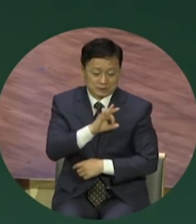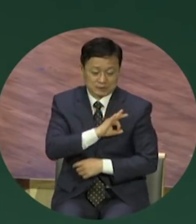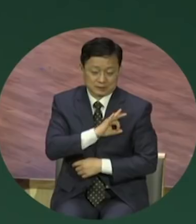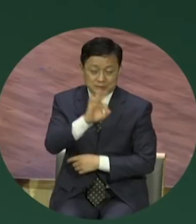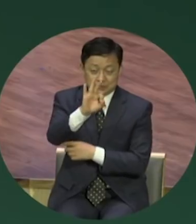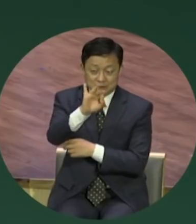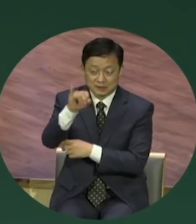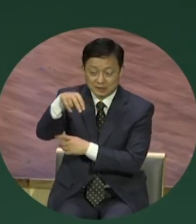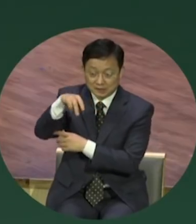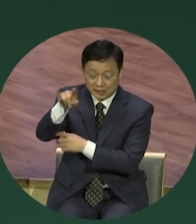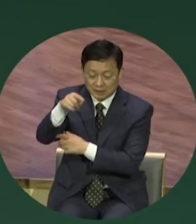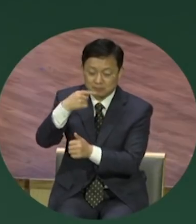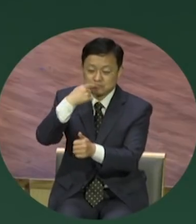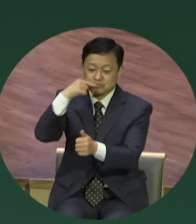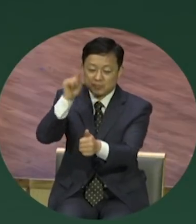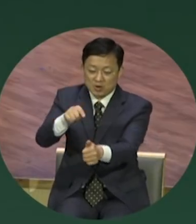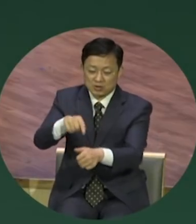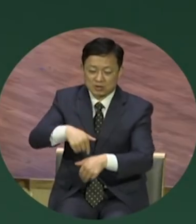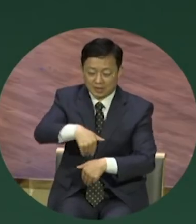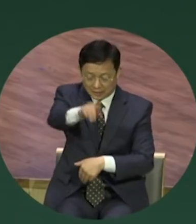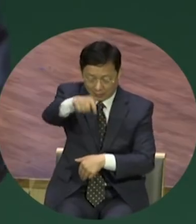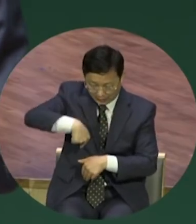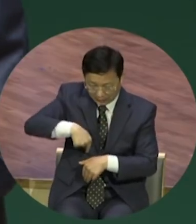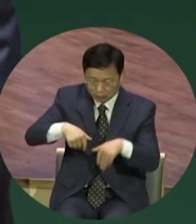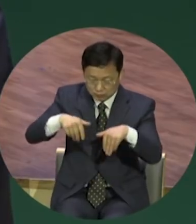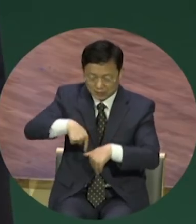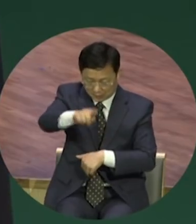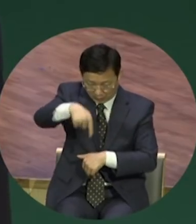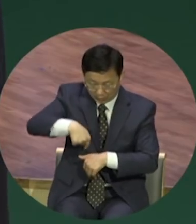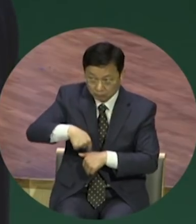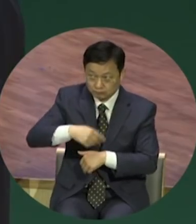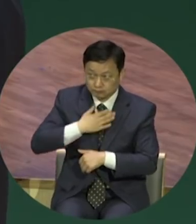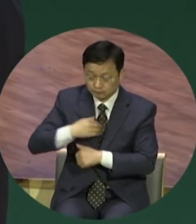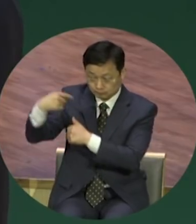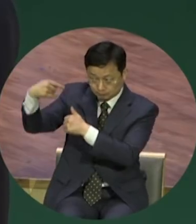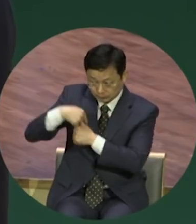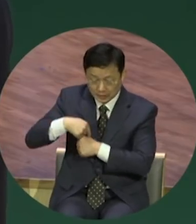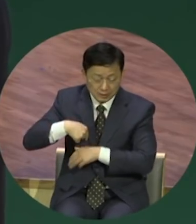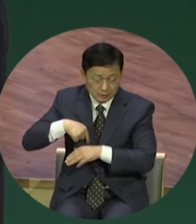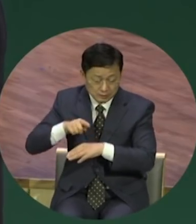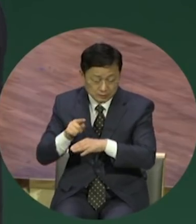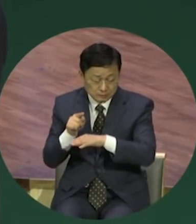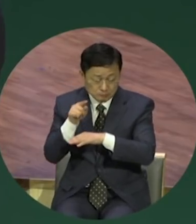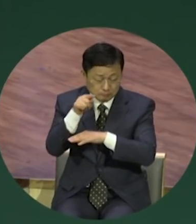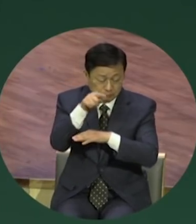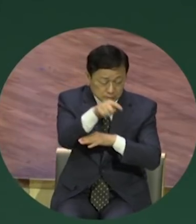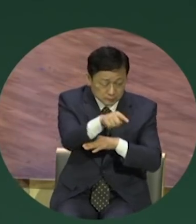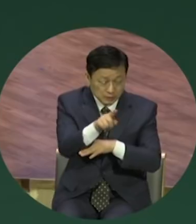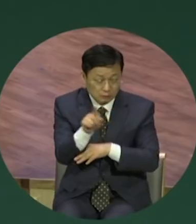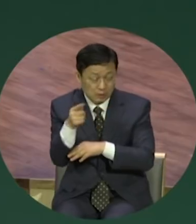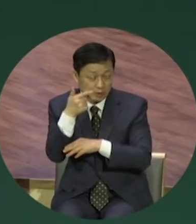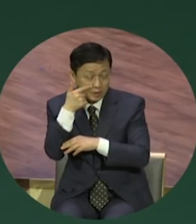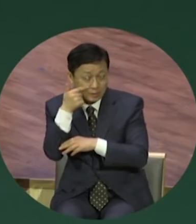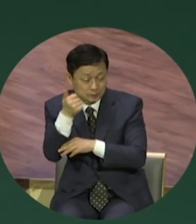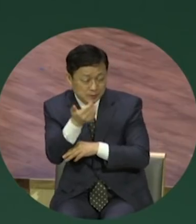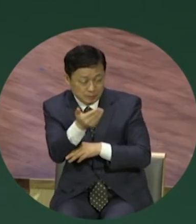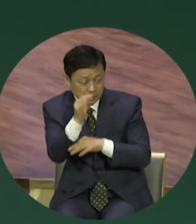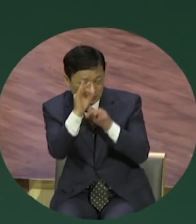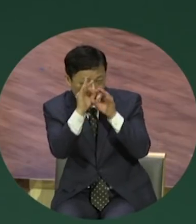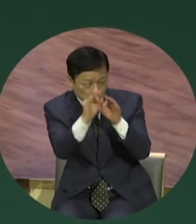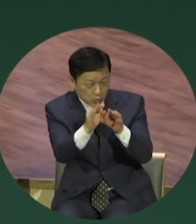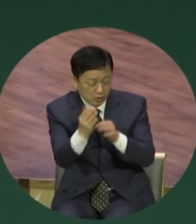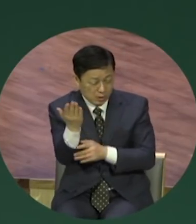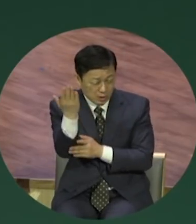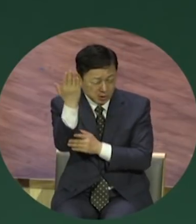the fact that his father Jesse actually sent him to the battlefield to run an errand. 그 작은 것처럼 보이지만 이 사람들 전부 이걸 본 거예요. That appears something